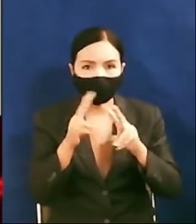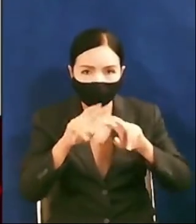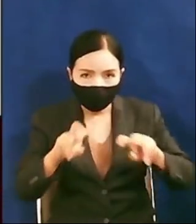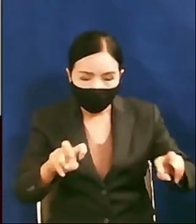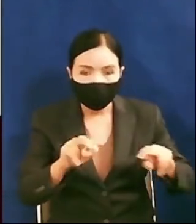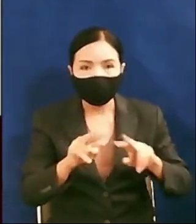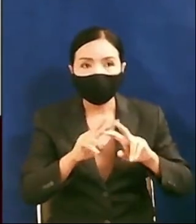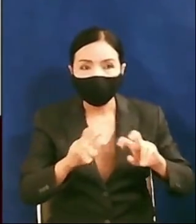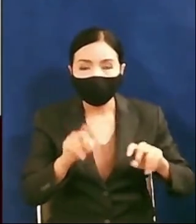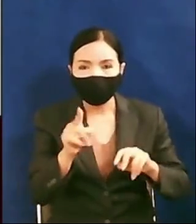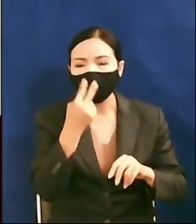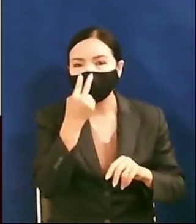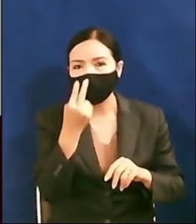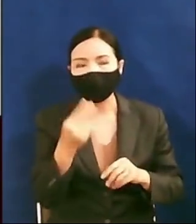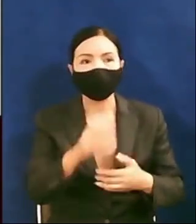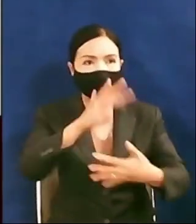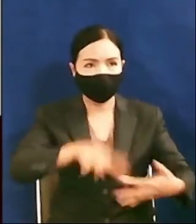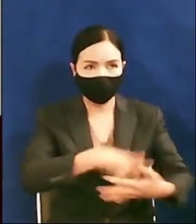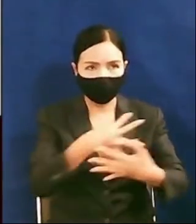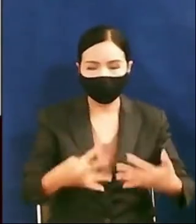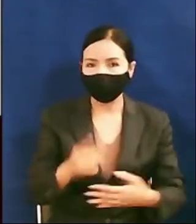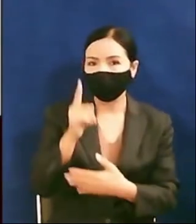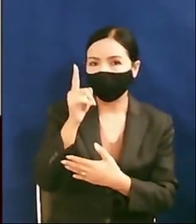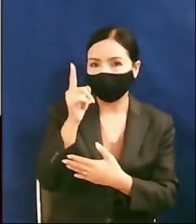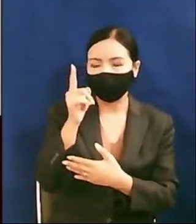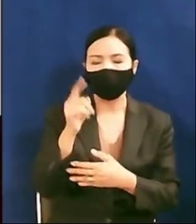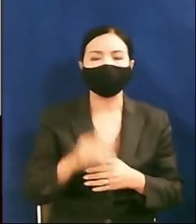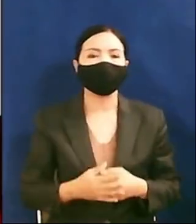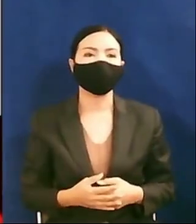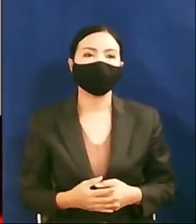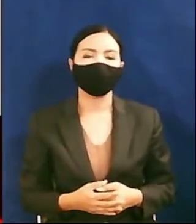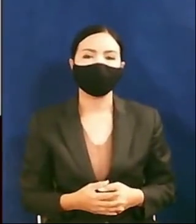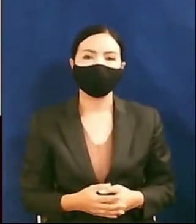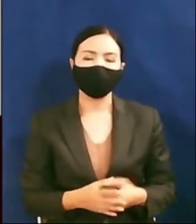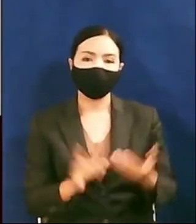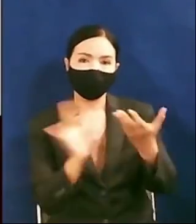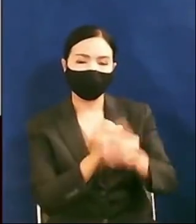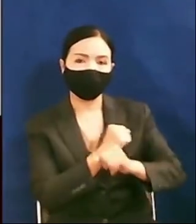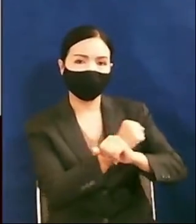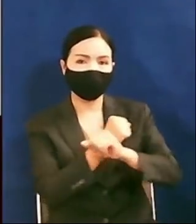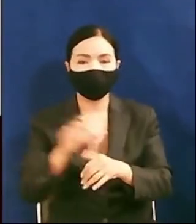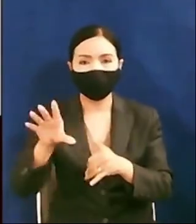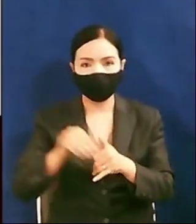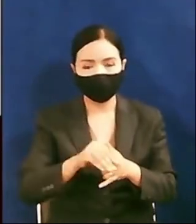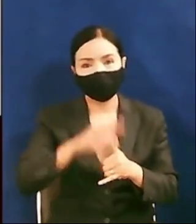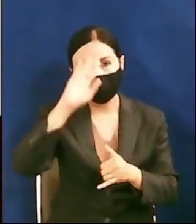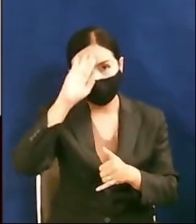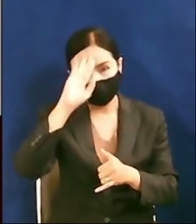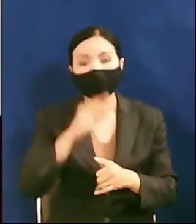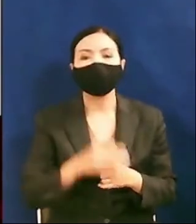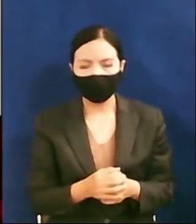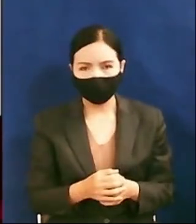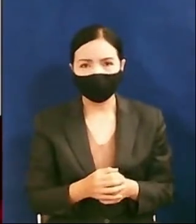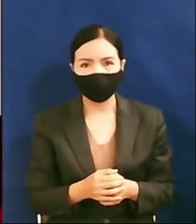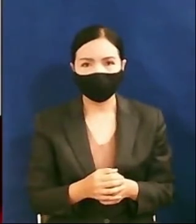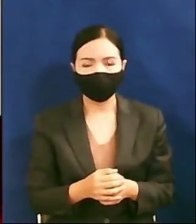ษาว่าตัวตารางข้างบนเนี่ยเป็นการศึกษาในเรื่องของประสิทธิผลป้องกันการติดเชื้อและการป่วยก็จะพบใน